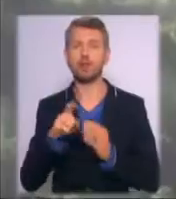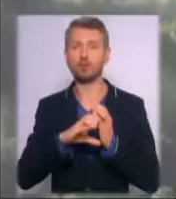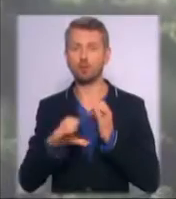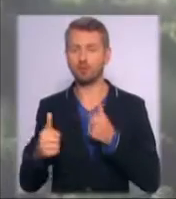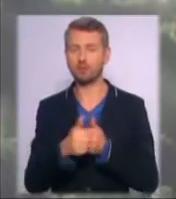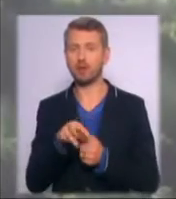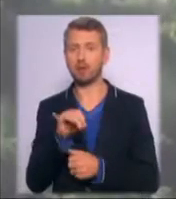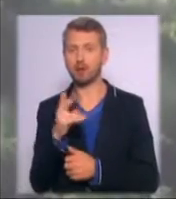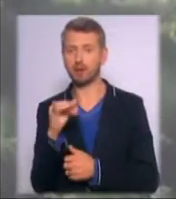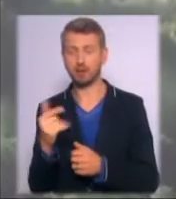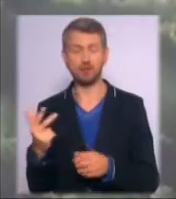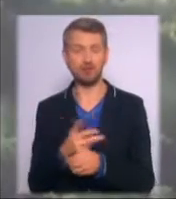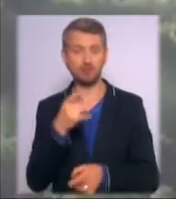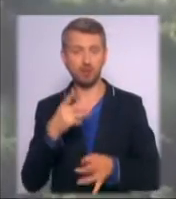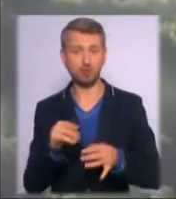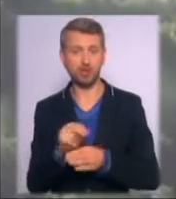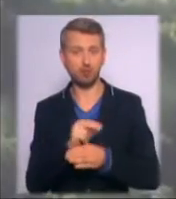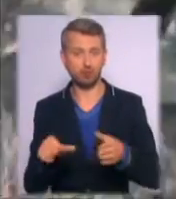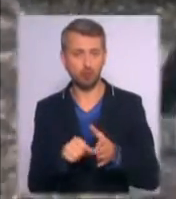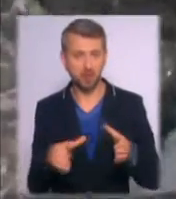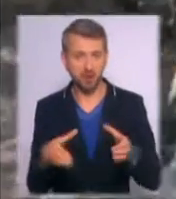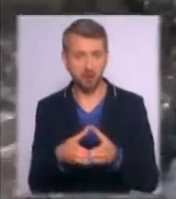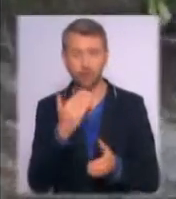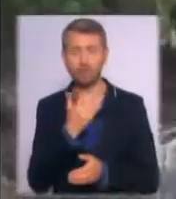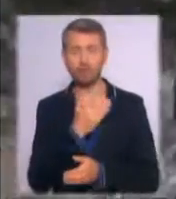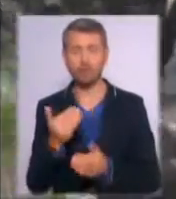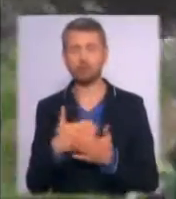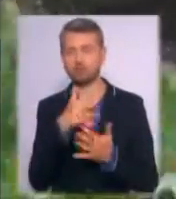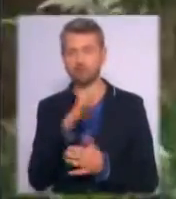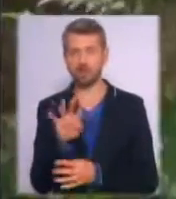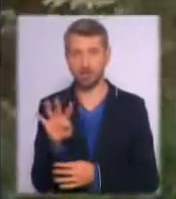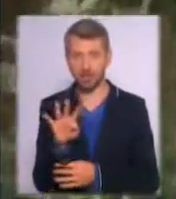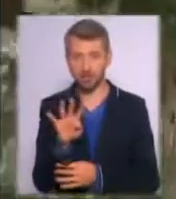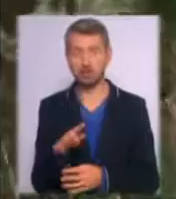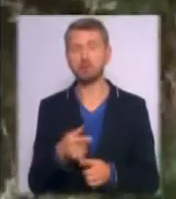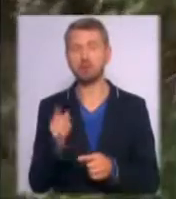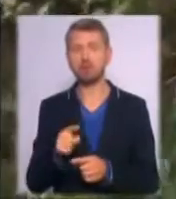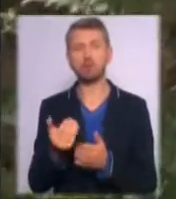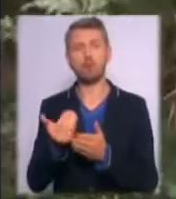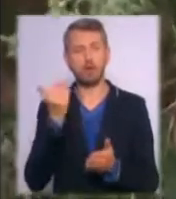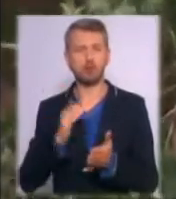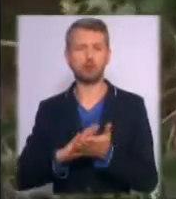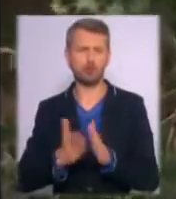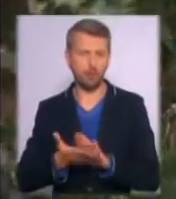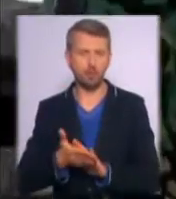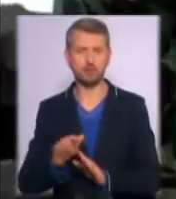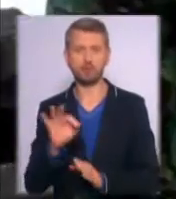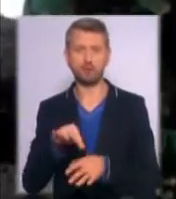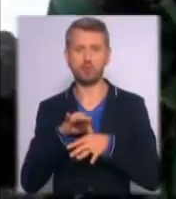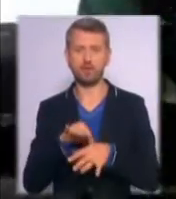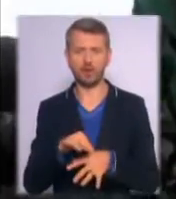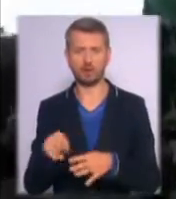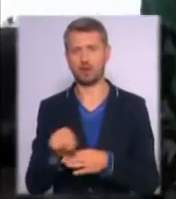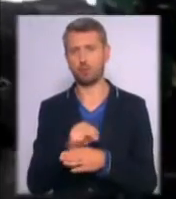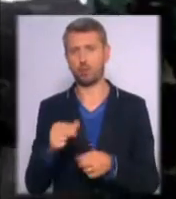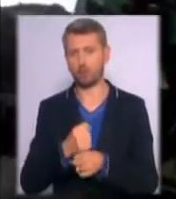тричі обстрілювали ремонтну бригаду. Востаннє близько 16-ї. І це при тому, що попередньо з ними досягли домовленості щодо проведення ремонтних